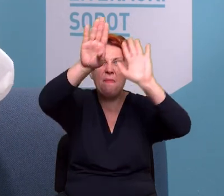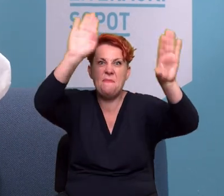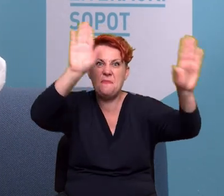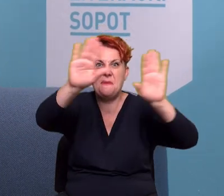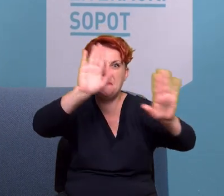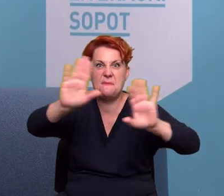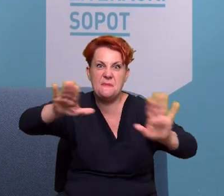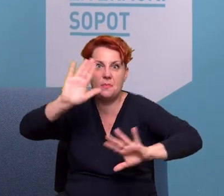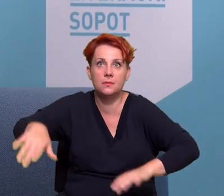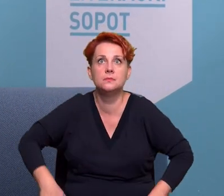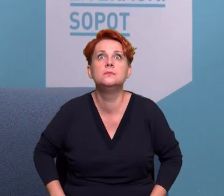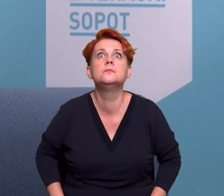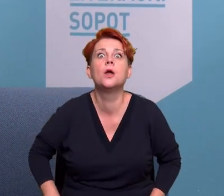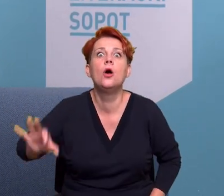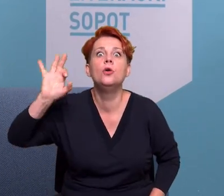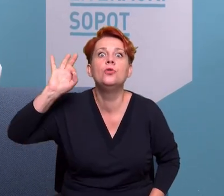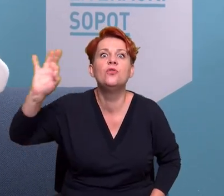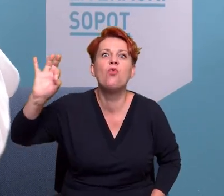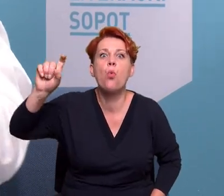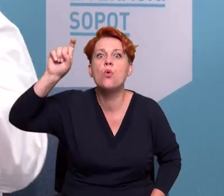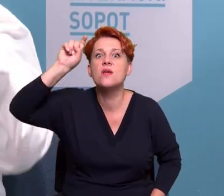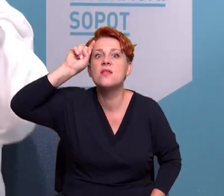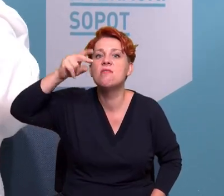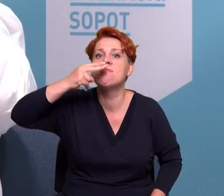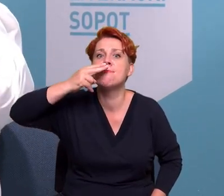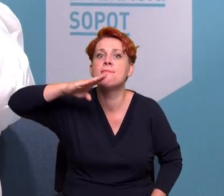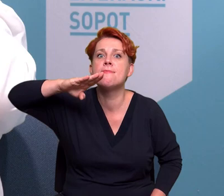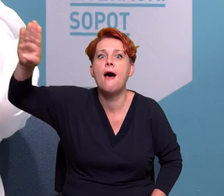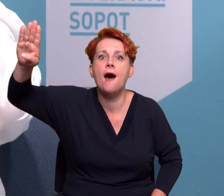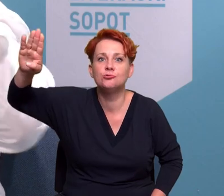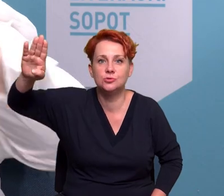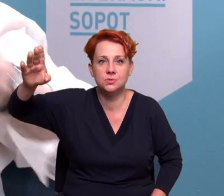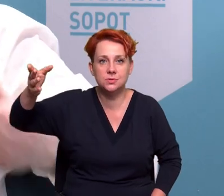gazety nazistów niemieckich,